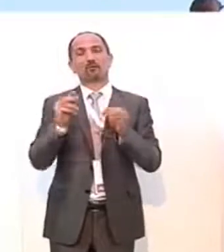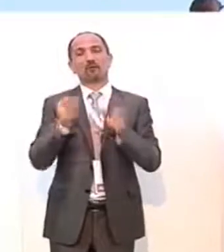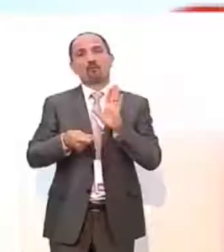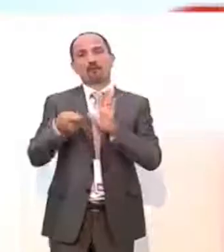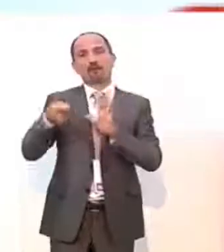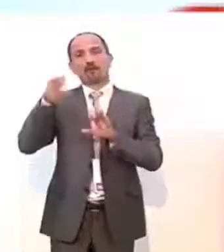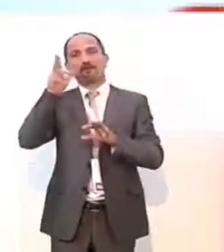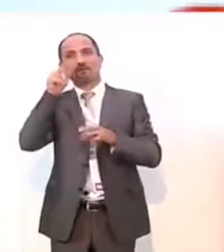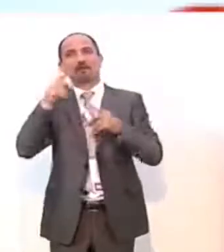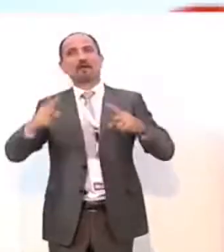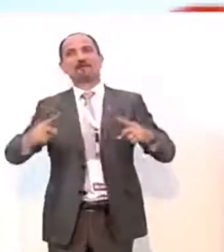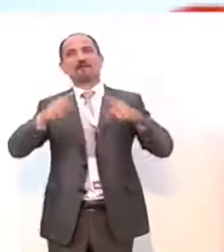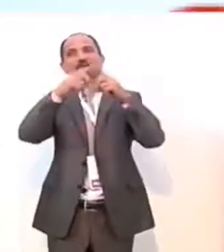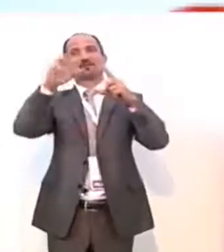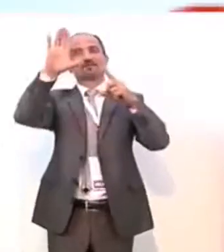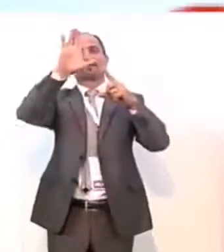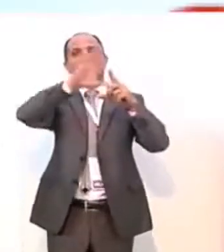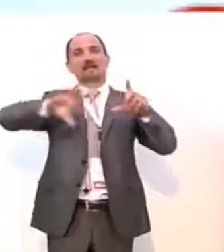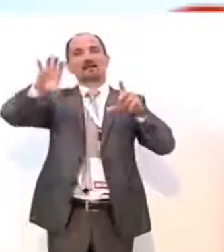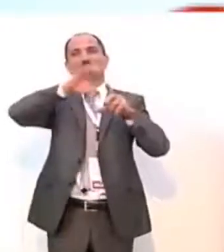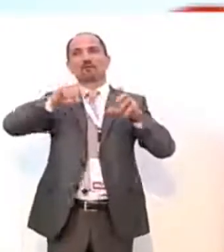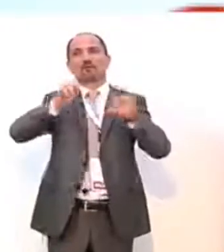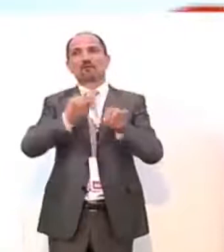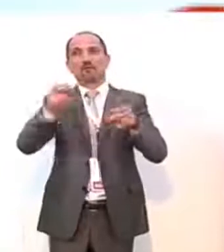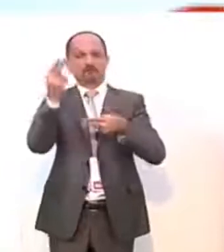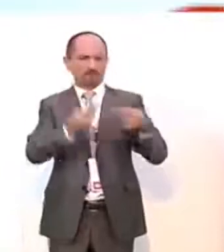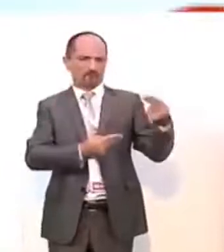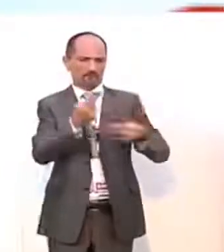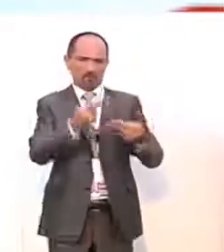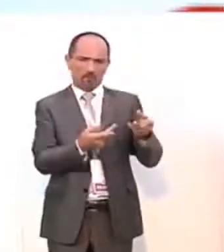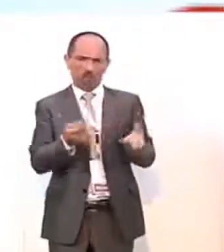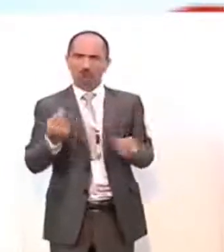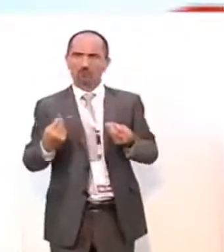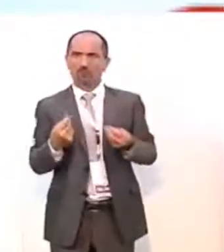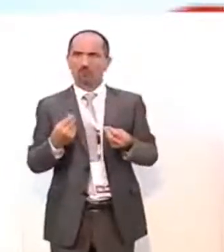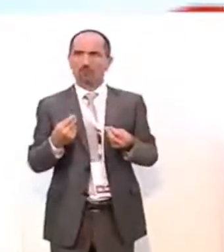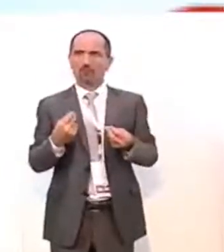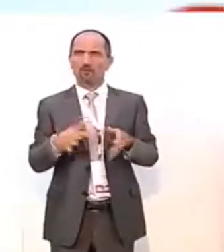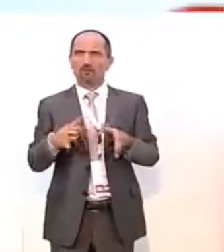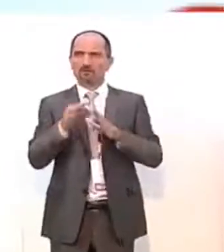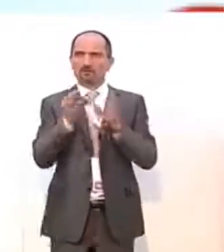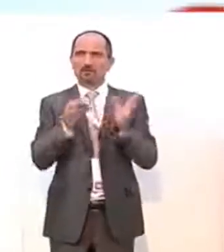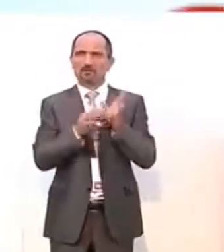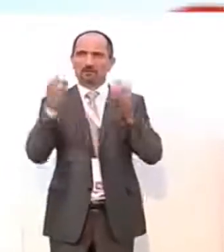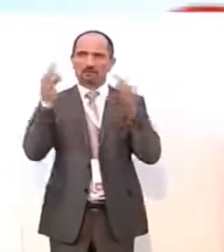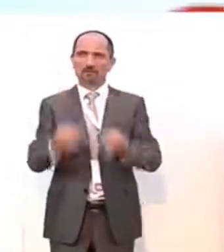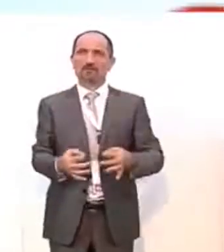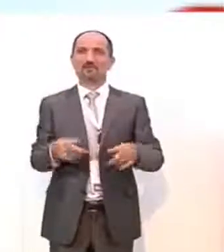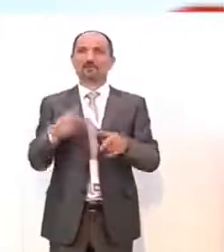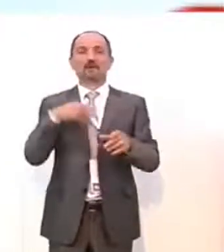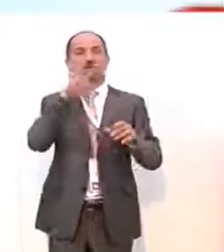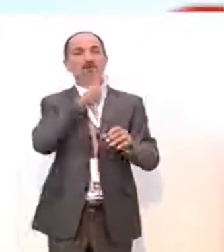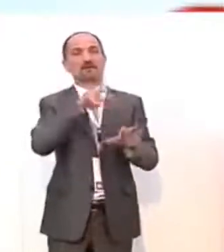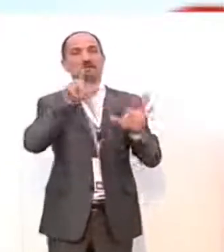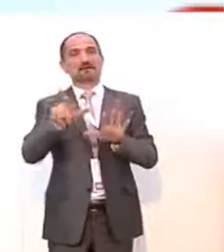aumentano ai vertici delle regioni. Io ho fatto fare un conto, magari non so se c'è un dato preciso, ma nei